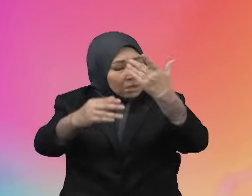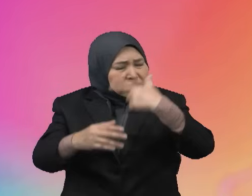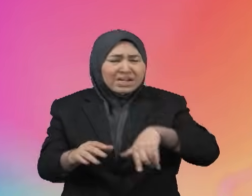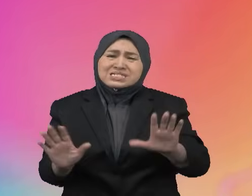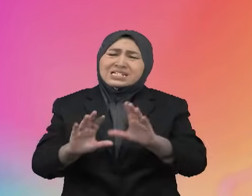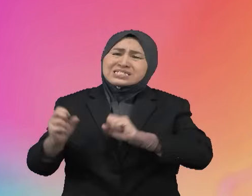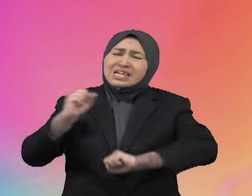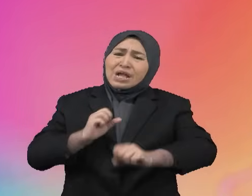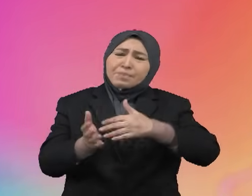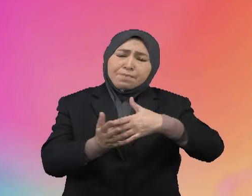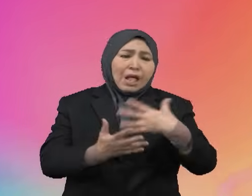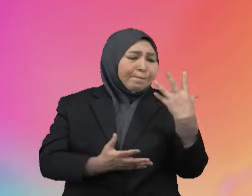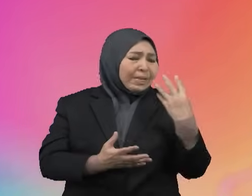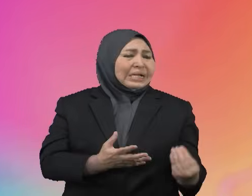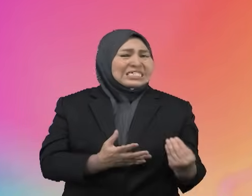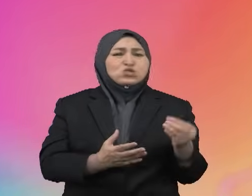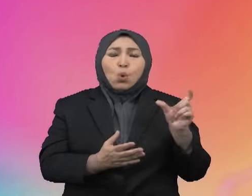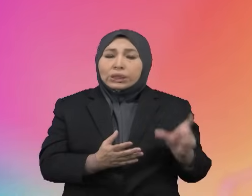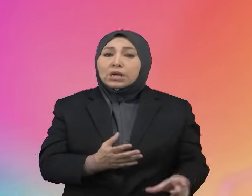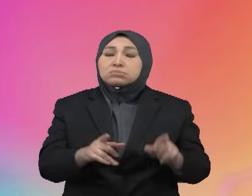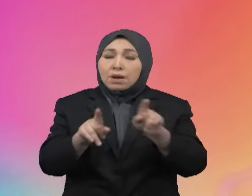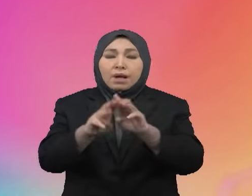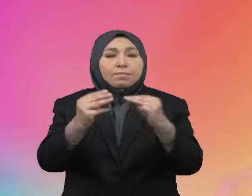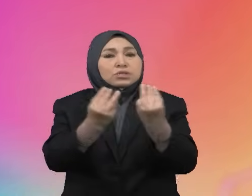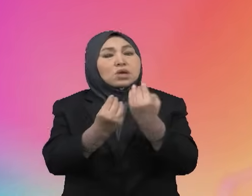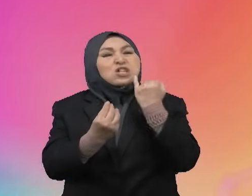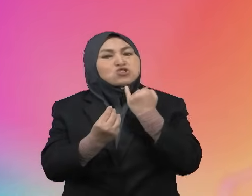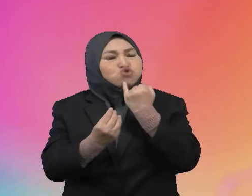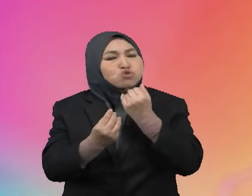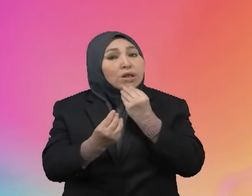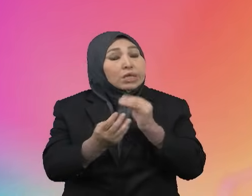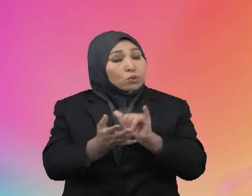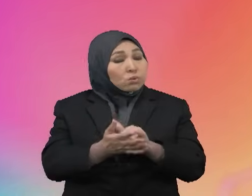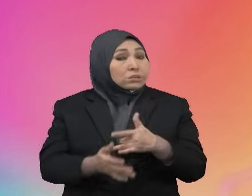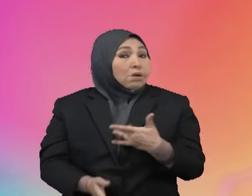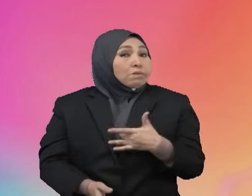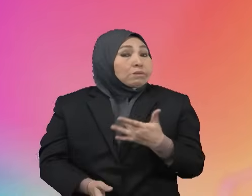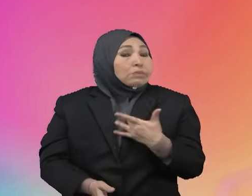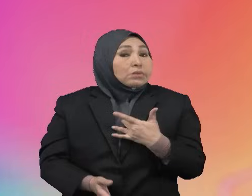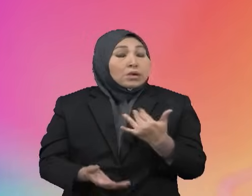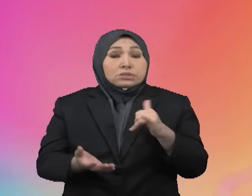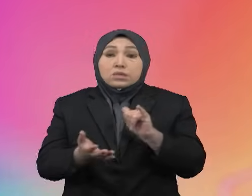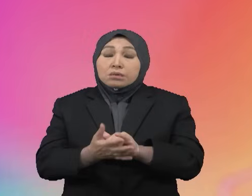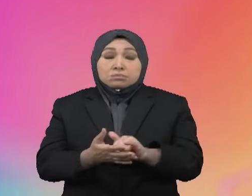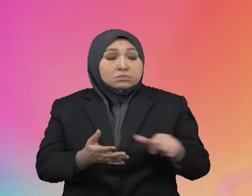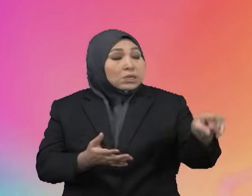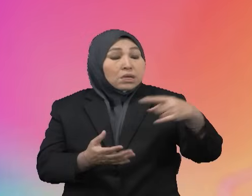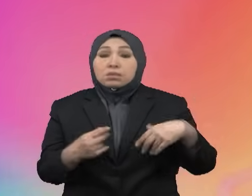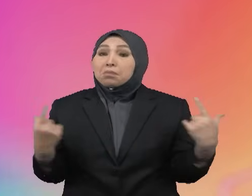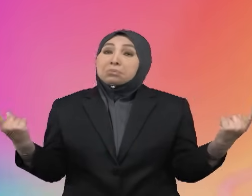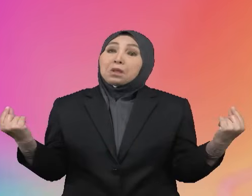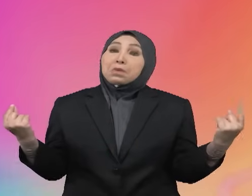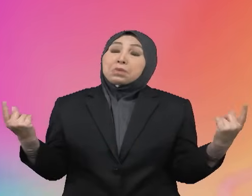lemah serta pengecut seperti mana Bani Israel itu sendiri yang merasakan bahawa mereka nak duduk